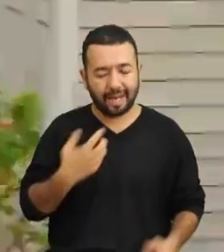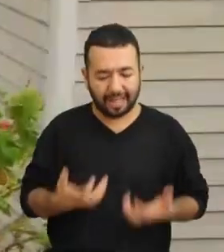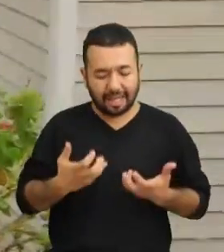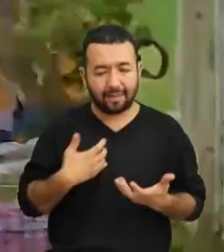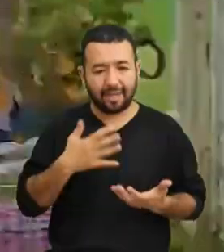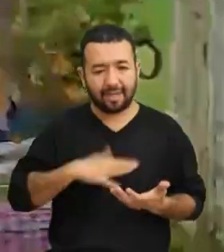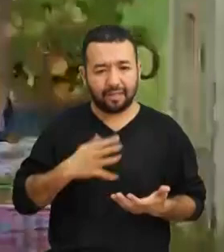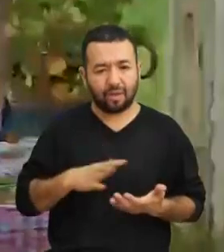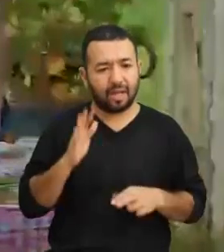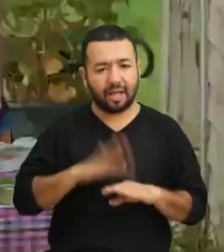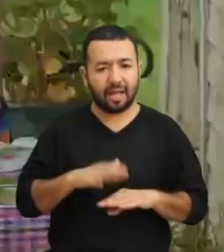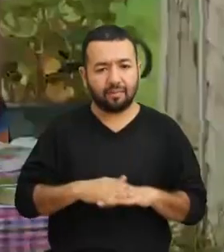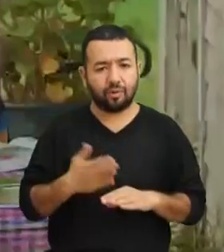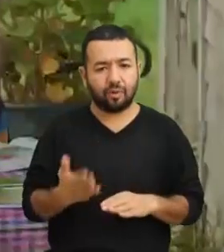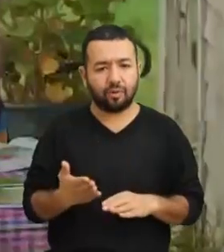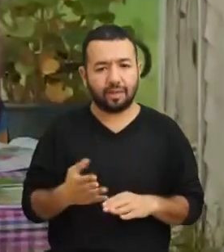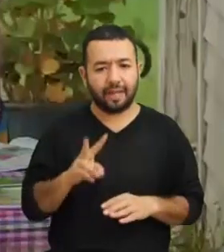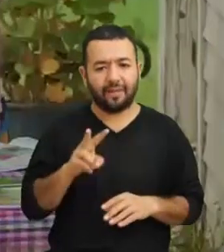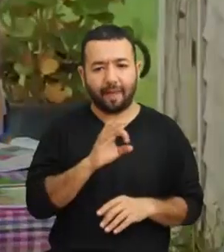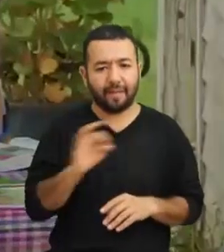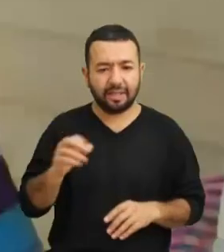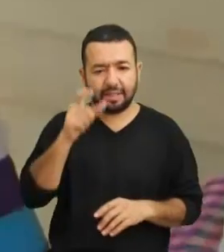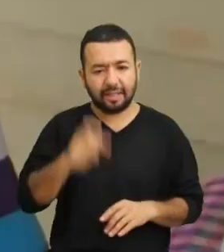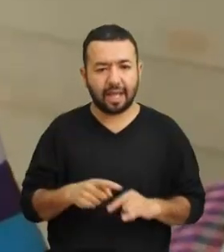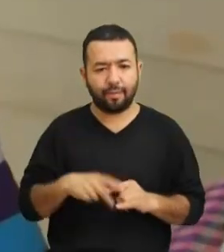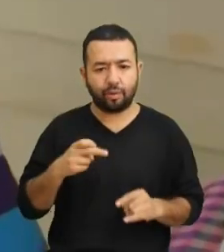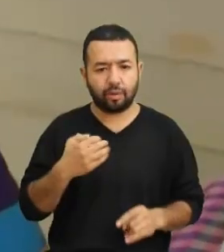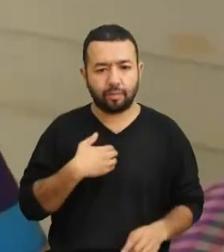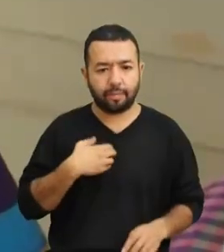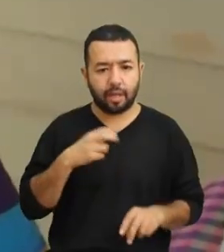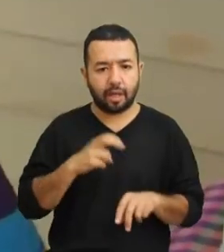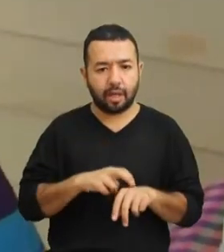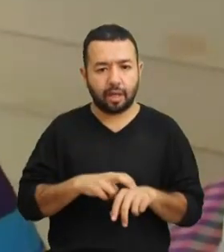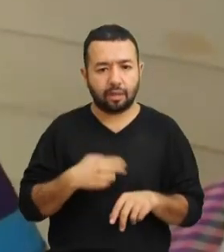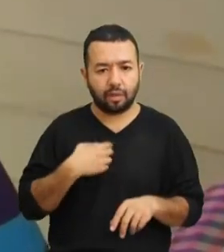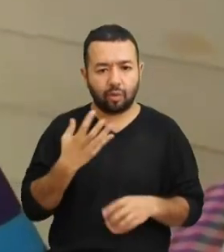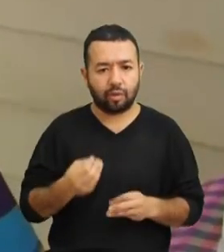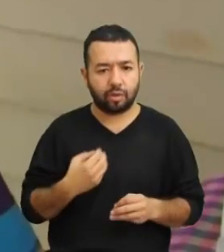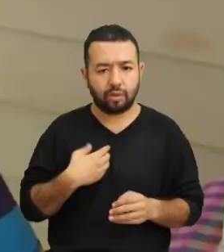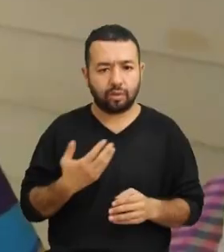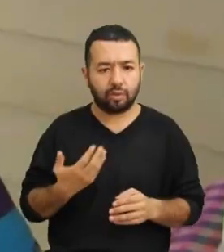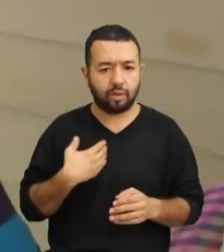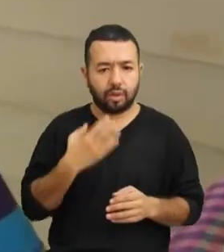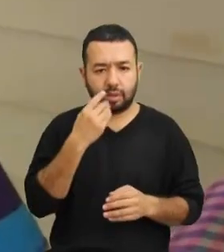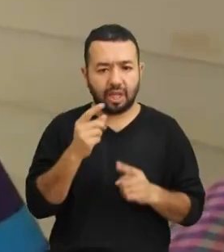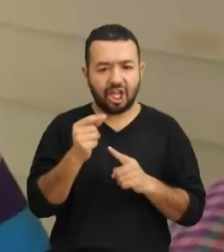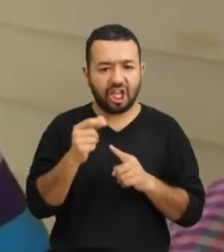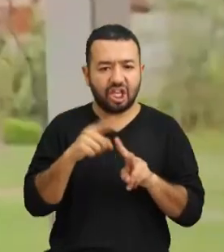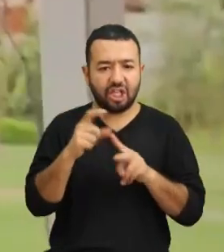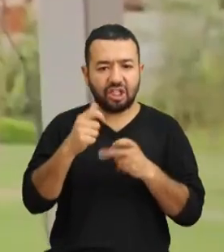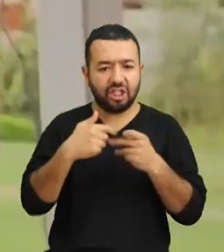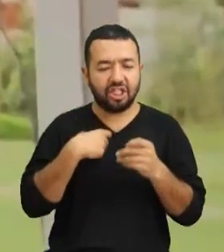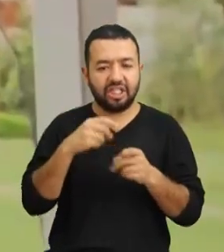mı dikeceksin? Ne yapıyorsun sen? Vitaminsiz Harry Potter. Baba ben hatırlamıyorum. Sadece çantanı diktim. İncir falan